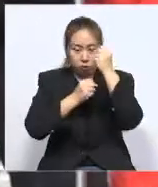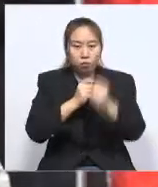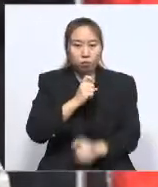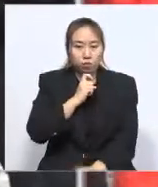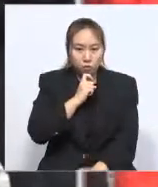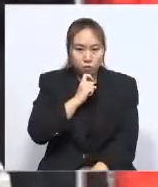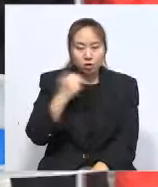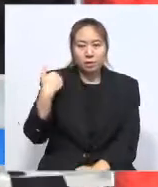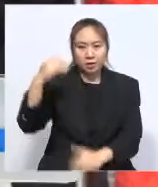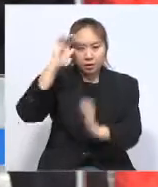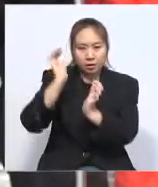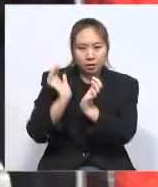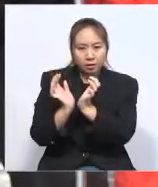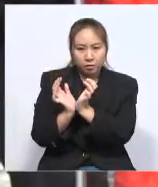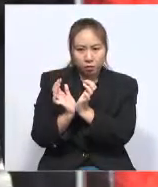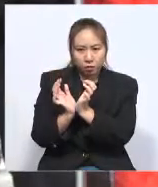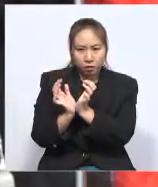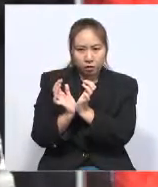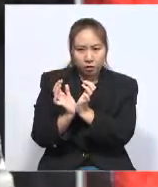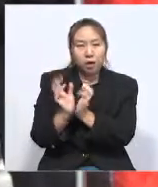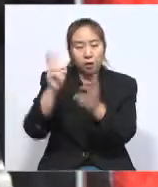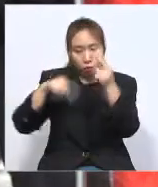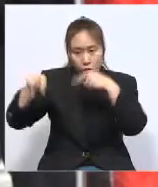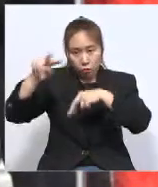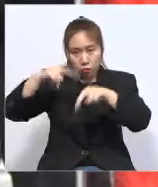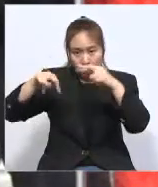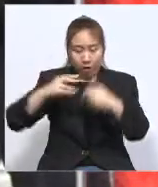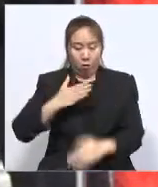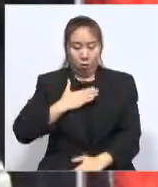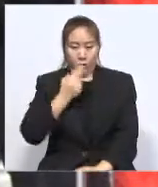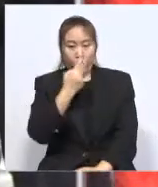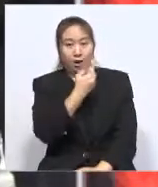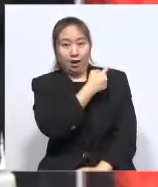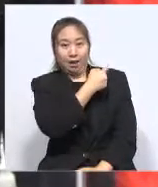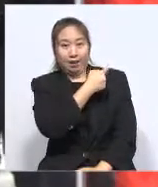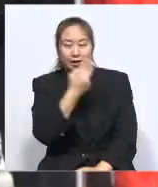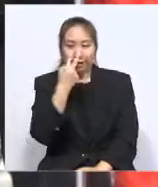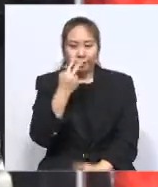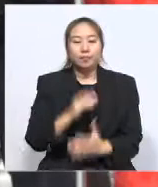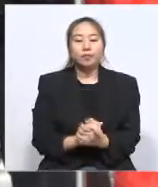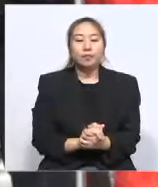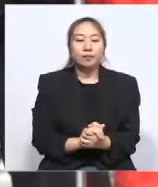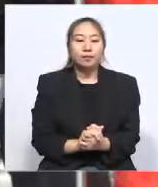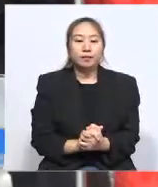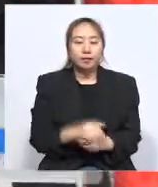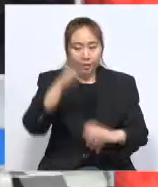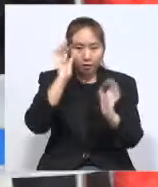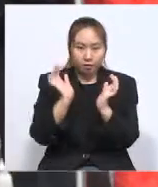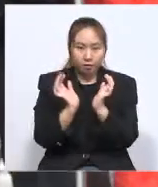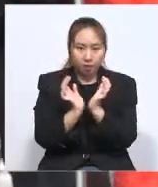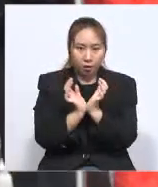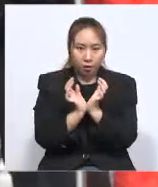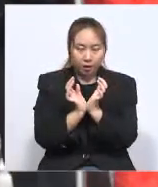แล้วก็มีตำรวจซึ่งทำหน้าที่รักษาความปลอดภัยอยู่ด้านหลังของผมแบบนี้นะครับทั้งสองฝั่งตำรวจจะเปิด